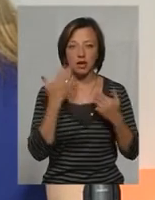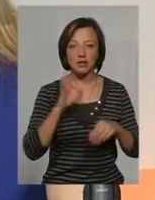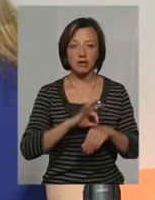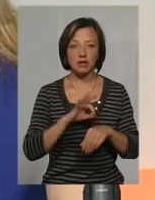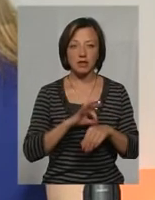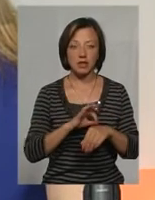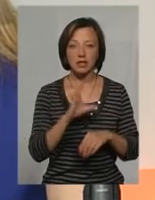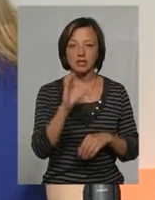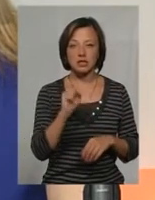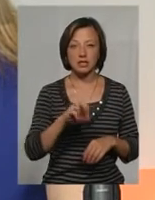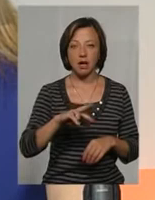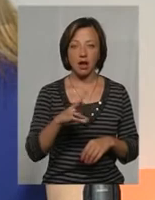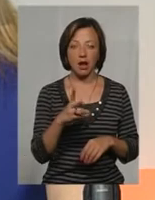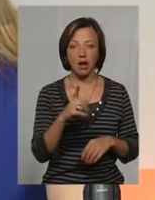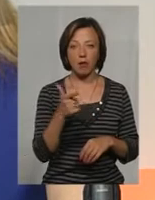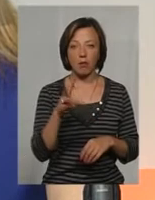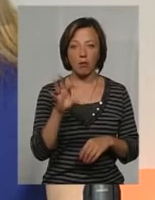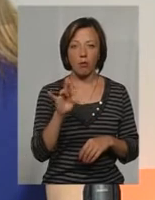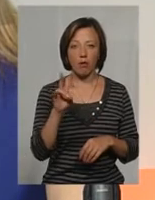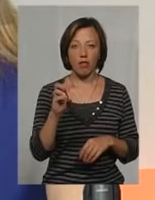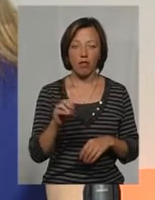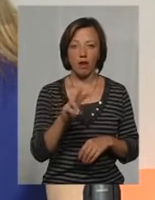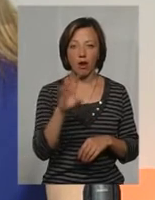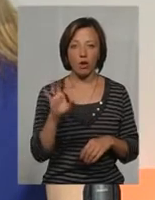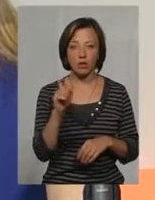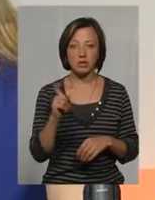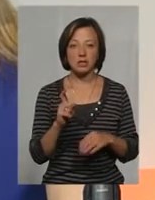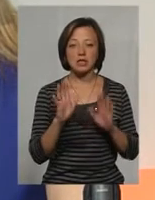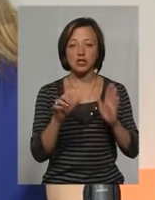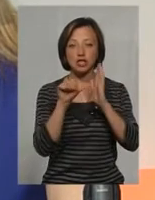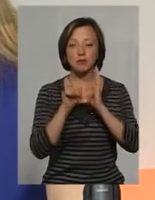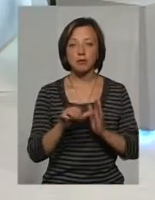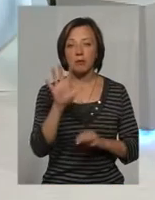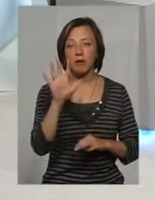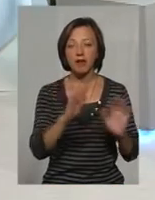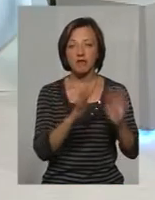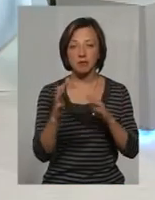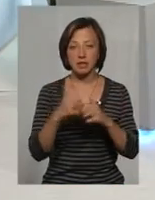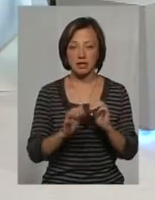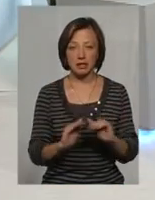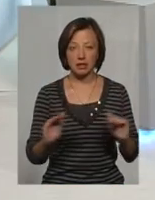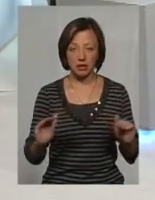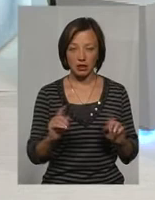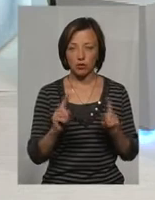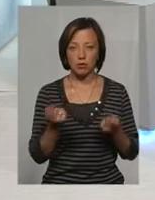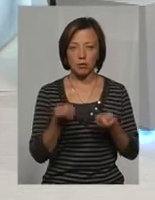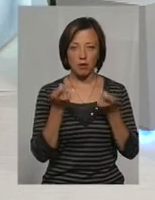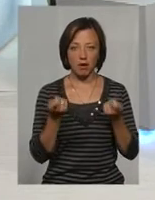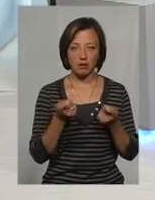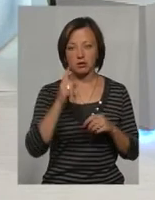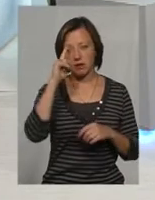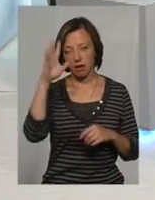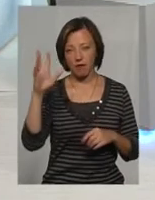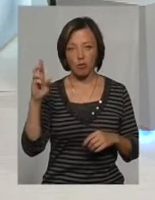захворювань на сальмонельоз. От за півроку в нас пройшло всього 5 випадків сальмонельозу серед дітей. Це дуже мало і слава